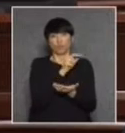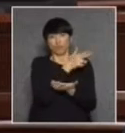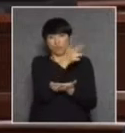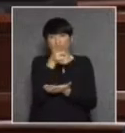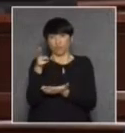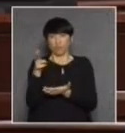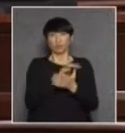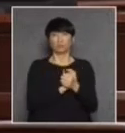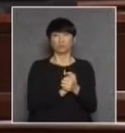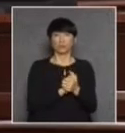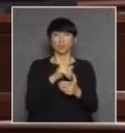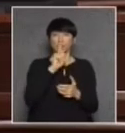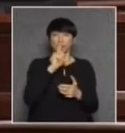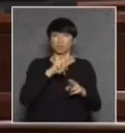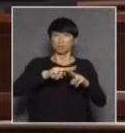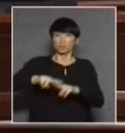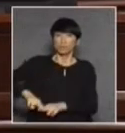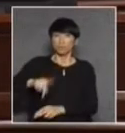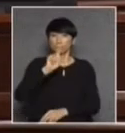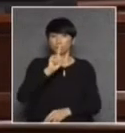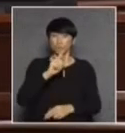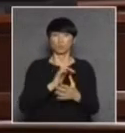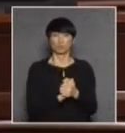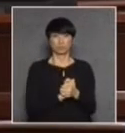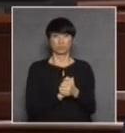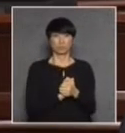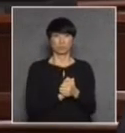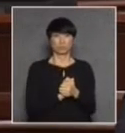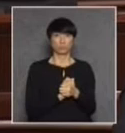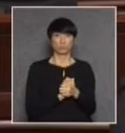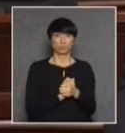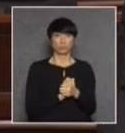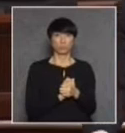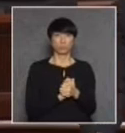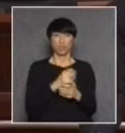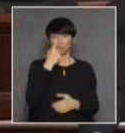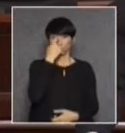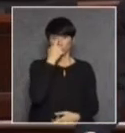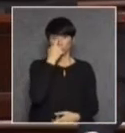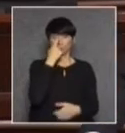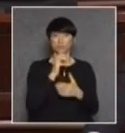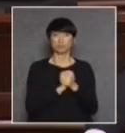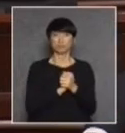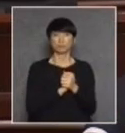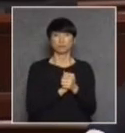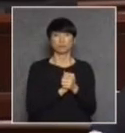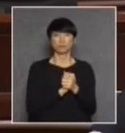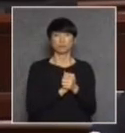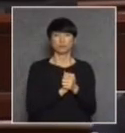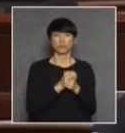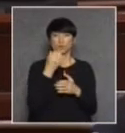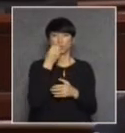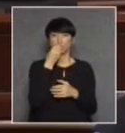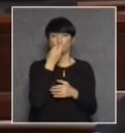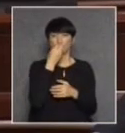咁我為乜嘢而讓路呢，主席？就係為呢佢梁振英喺度香港搞呢一